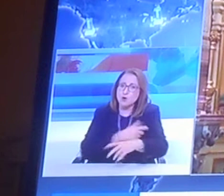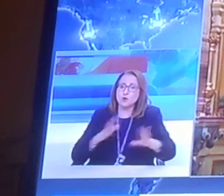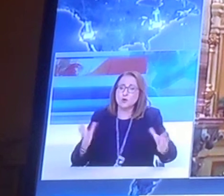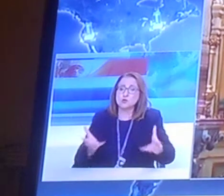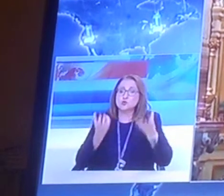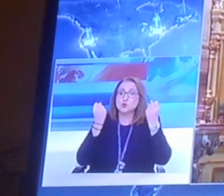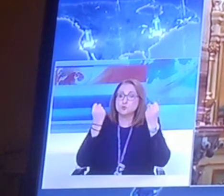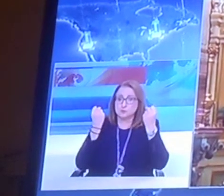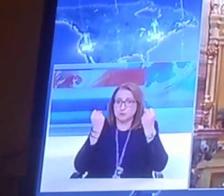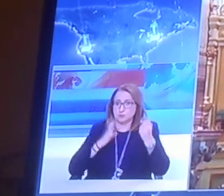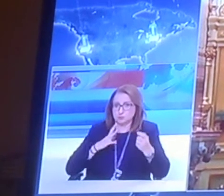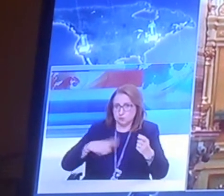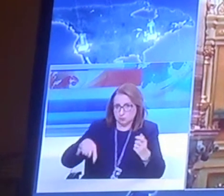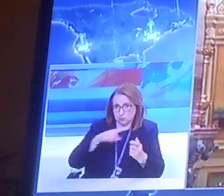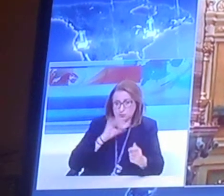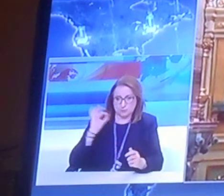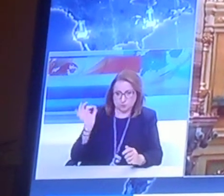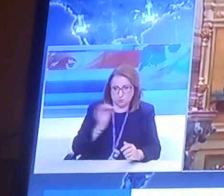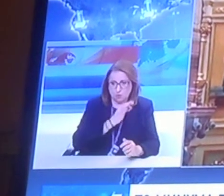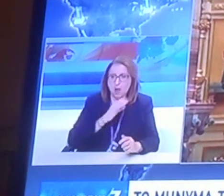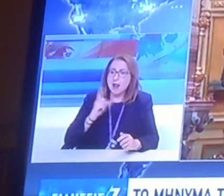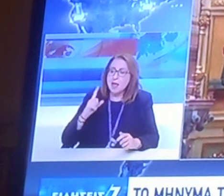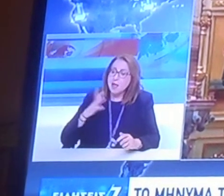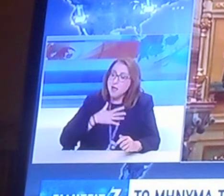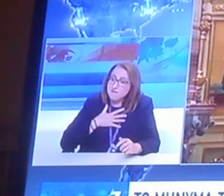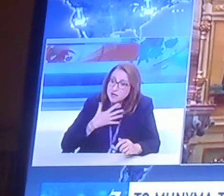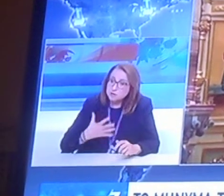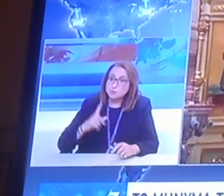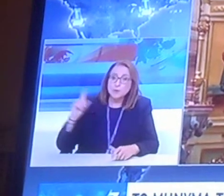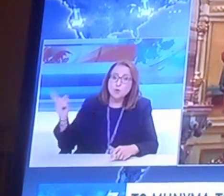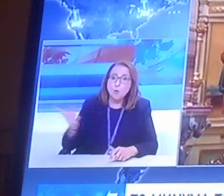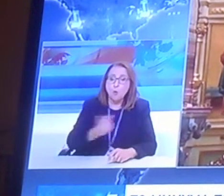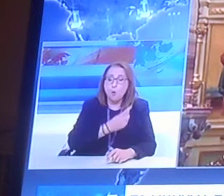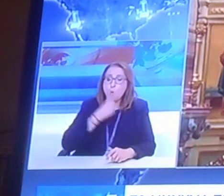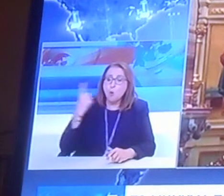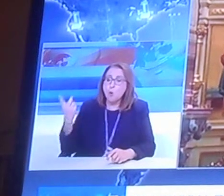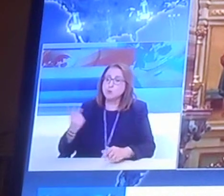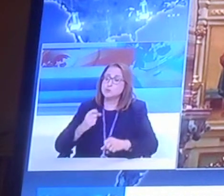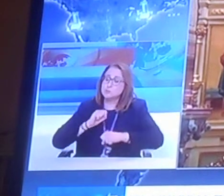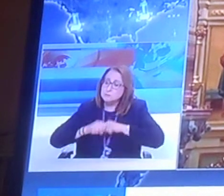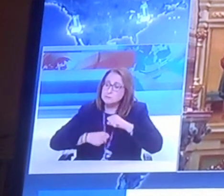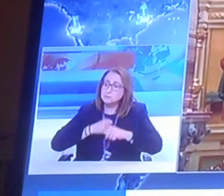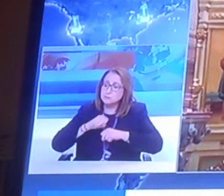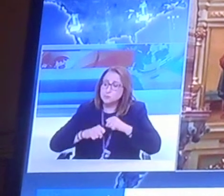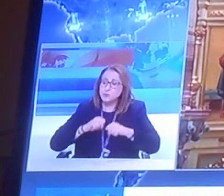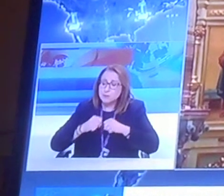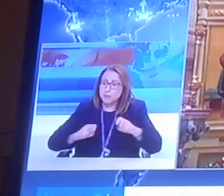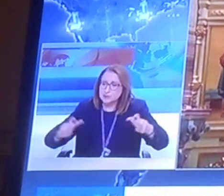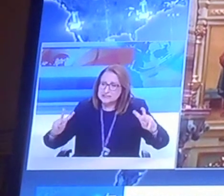και όλους όσοι απασχολούνται ενεργά για την αντιμετώπιση αυτής της